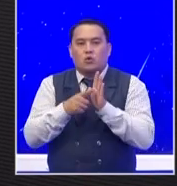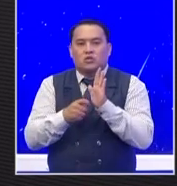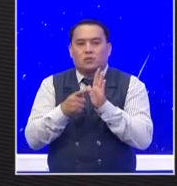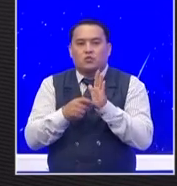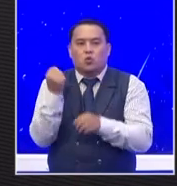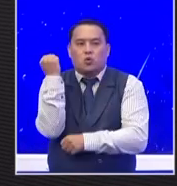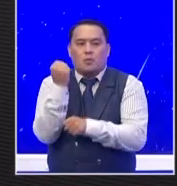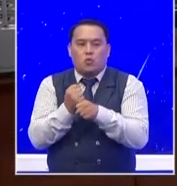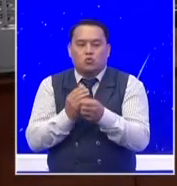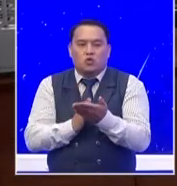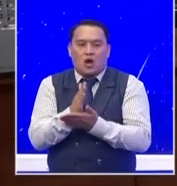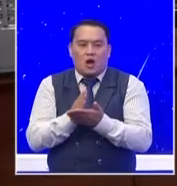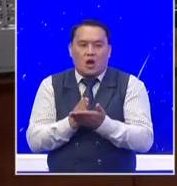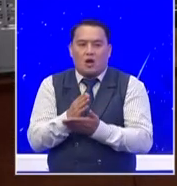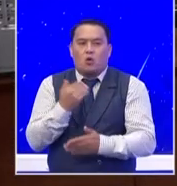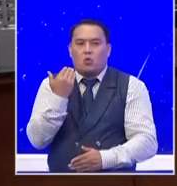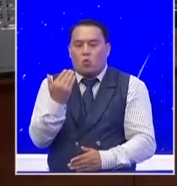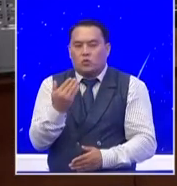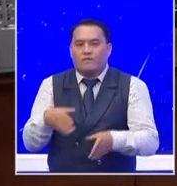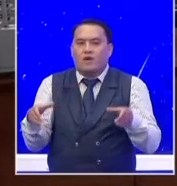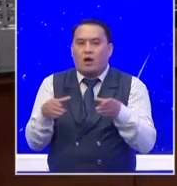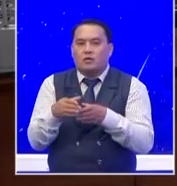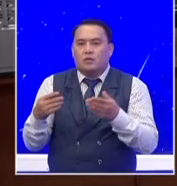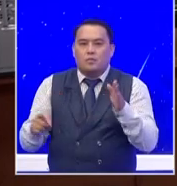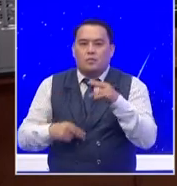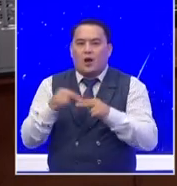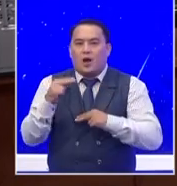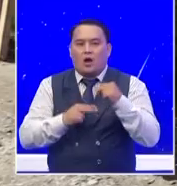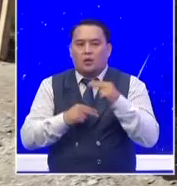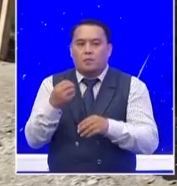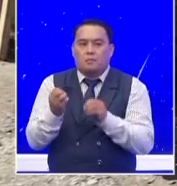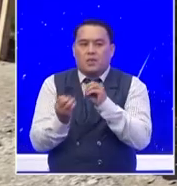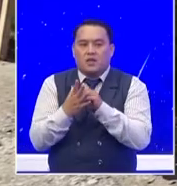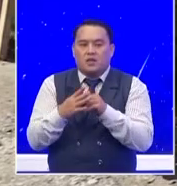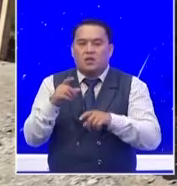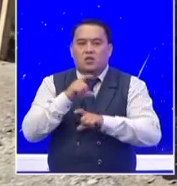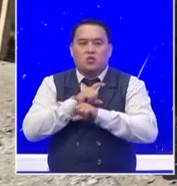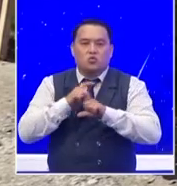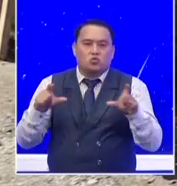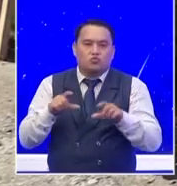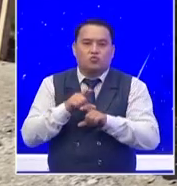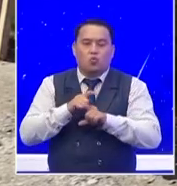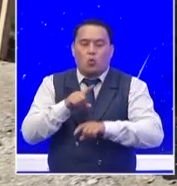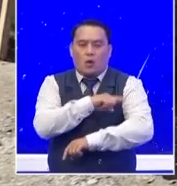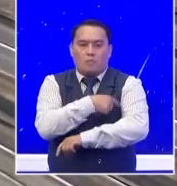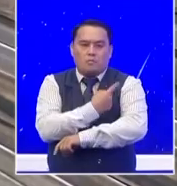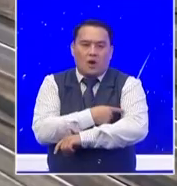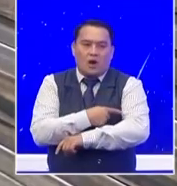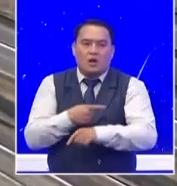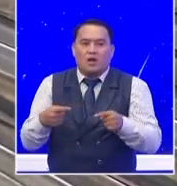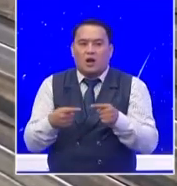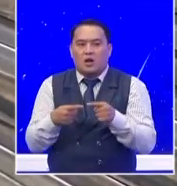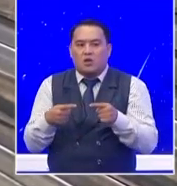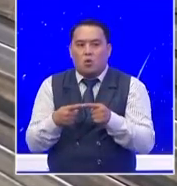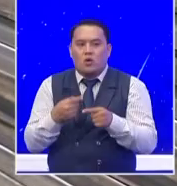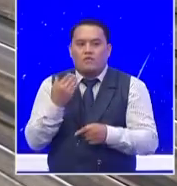700 работников. За эти годы Кайрат Киреев и его команда с нуля построили свыше 15 новых зданий – школ, больниц и арендного жилья.